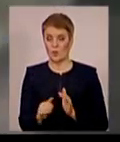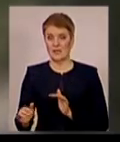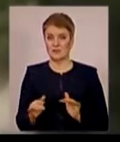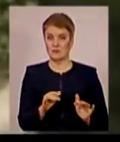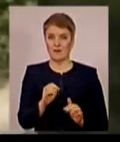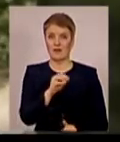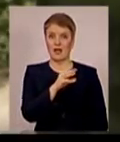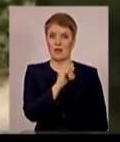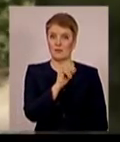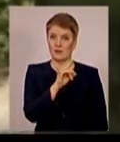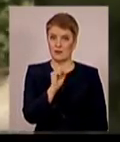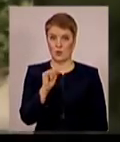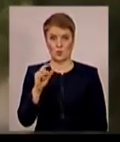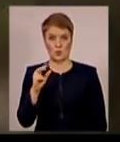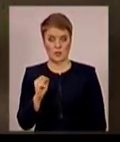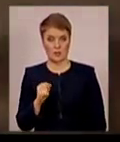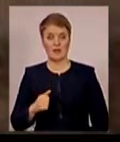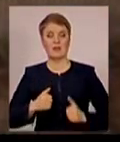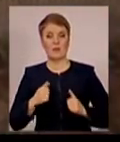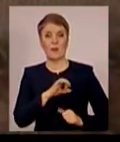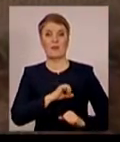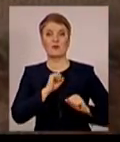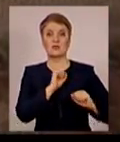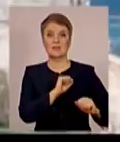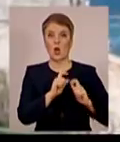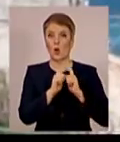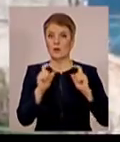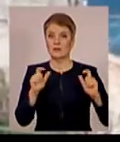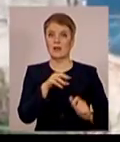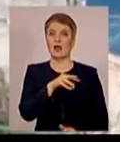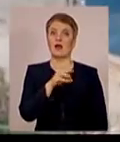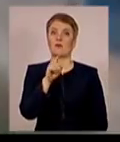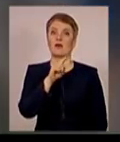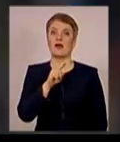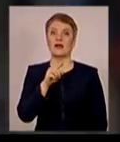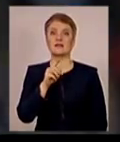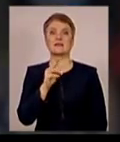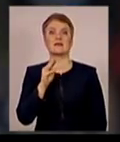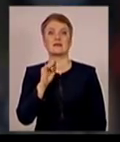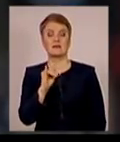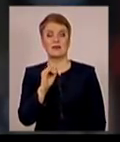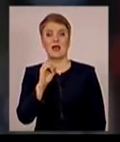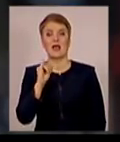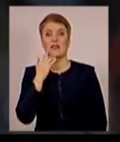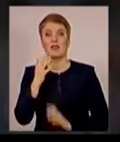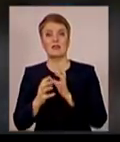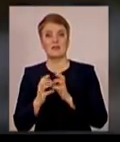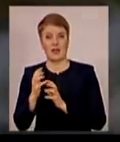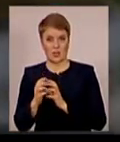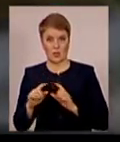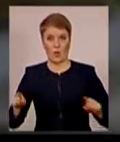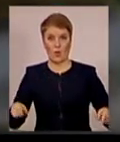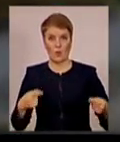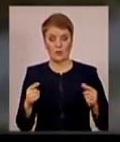Усейна намагається правозахисна організація Amnesty International. Вона організувала акцію в Фейсбуці. Правозахисники